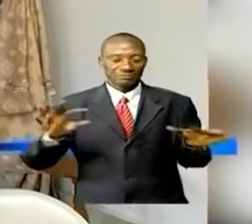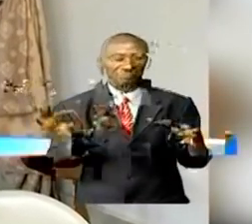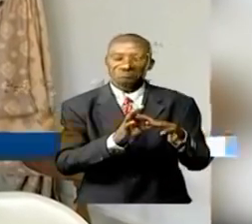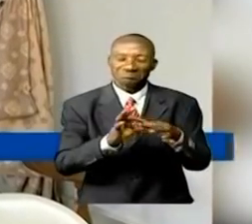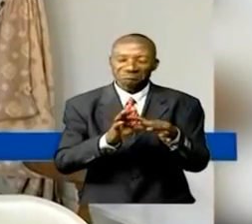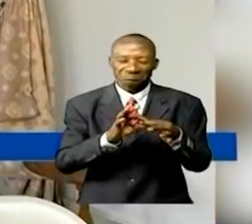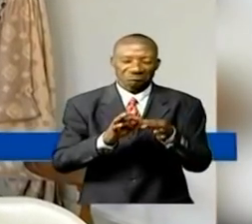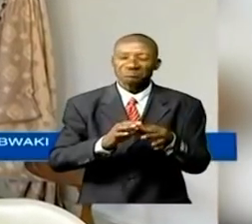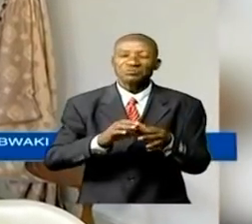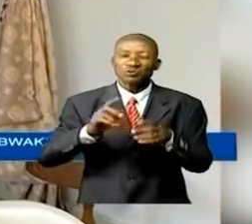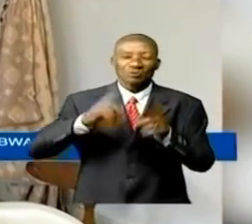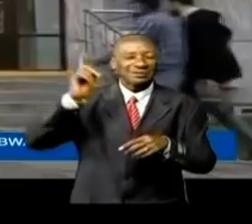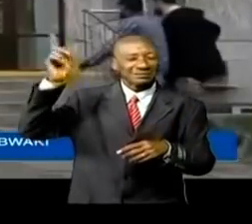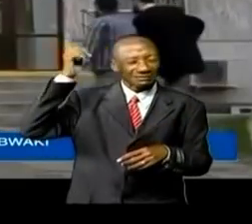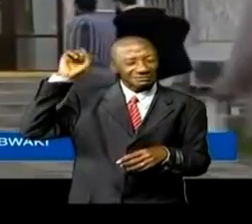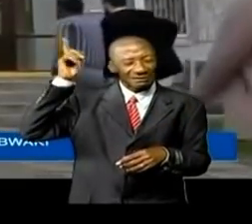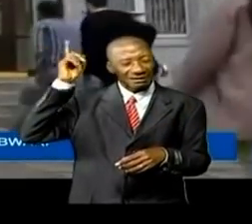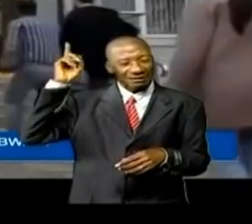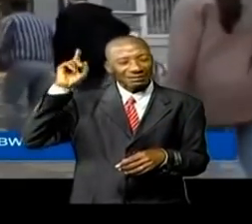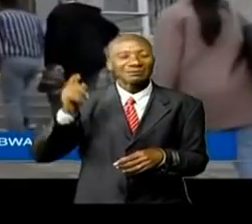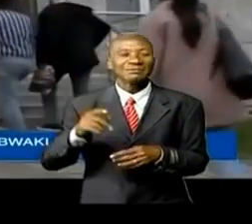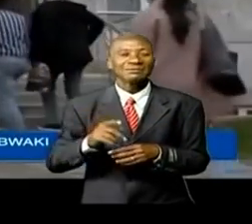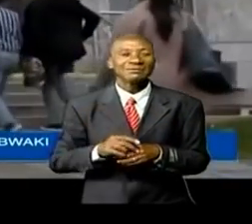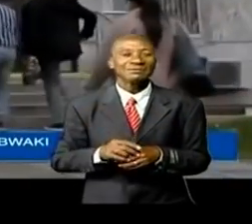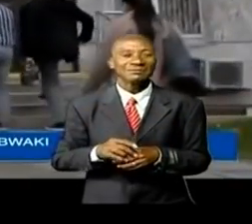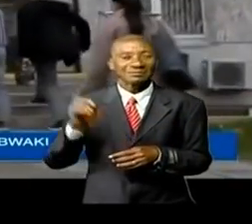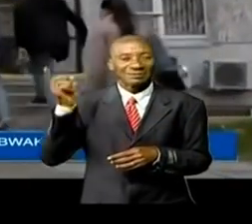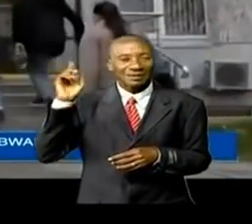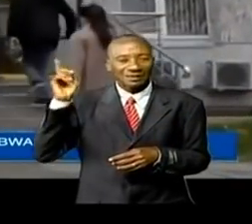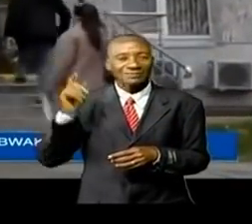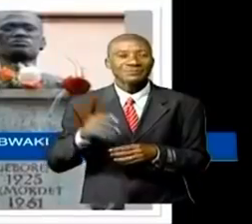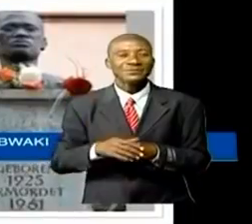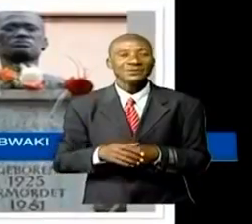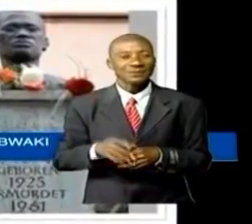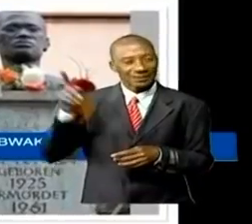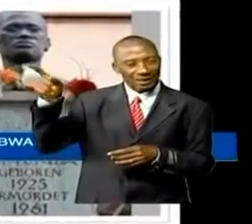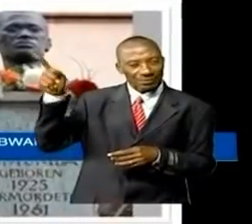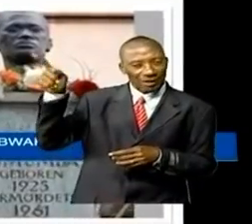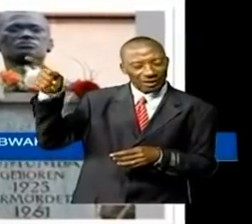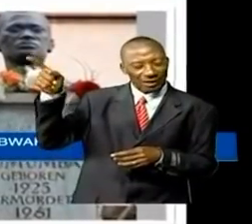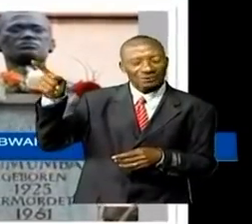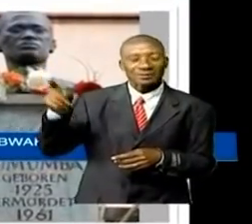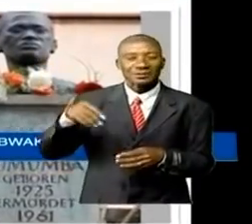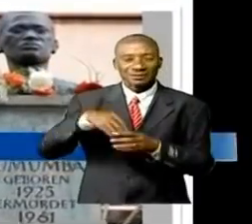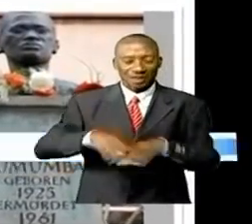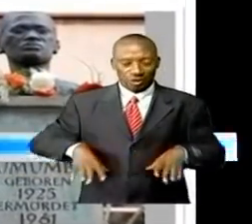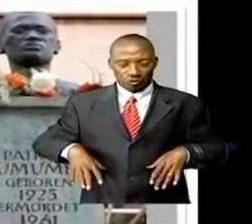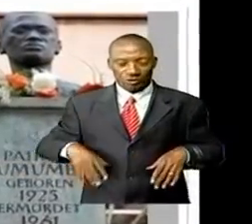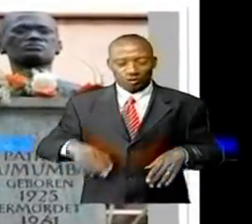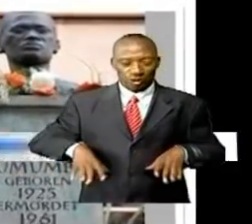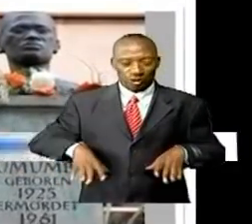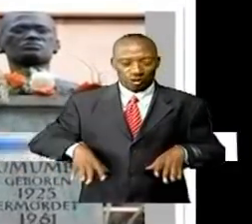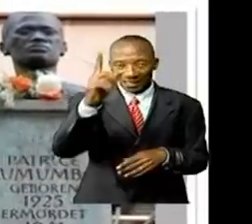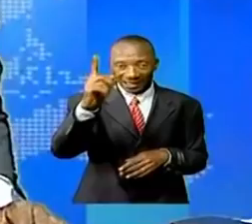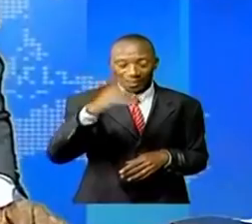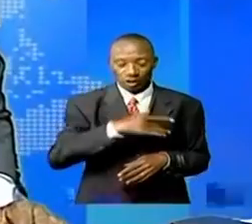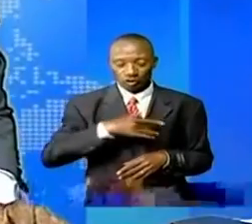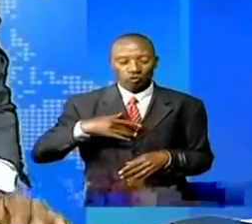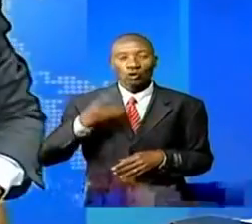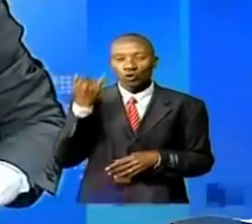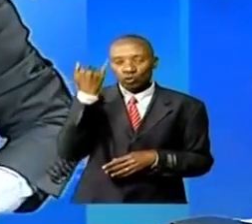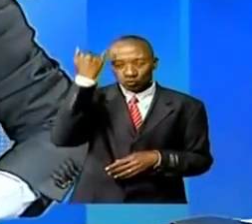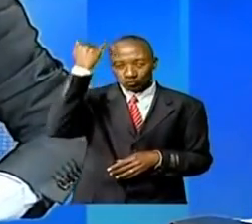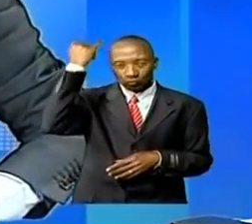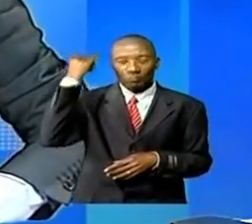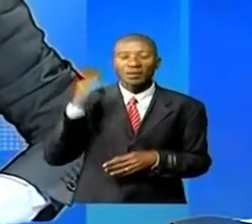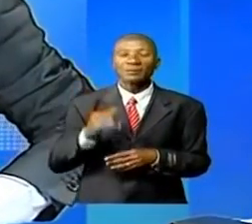rares pays au monde à avoir une université qui porte le nom du héros national, Patrice Emery Lumumba. Et